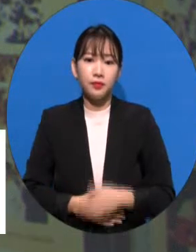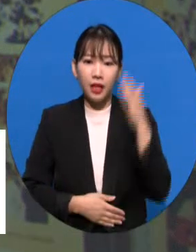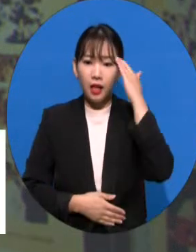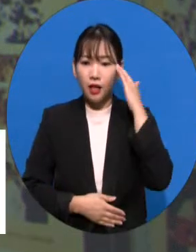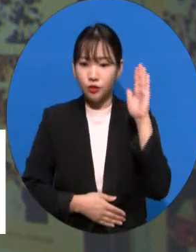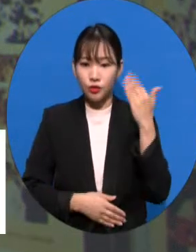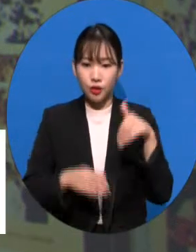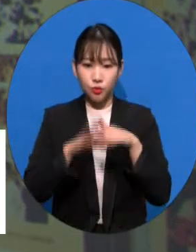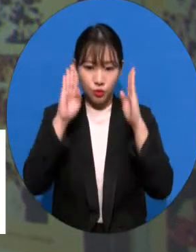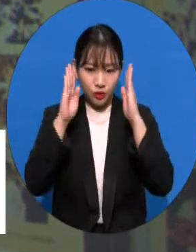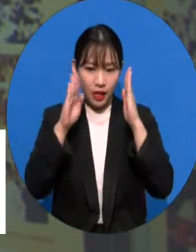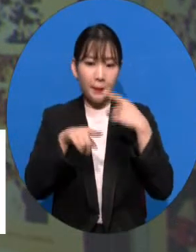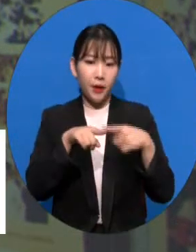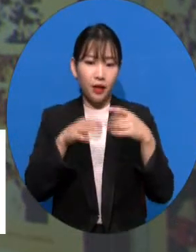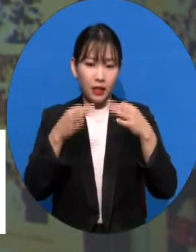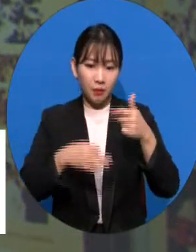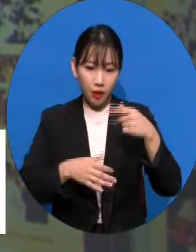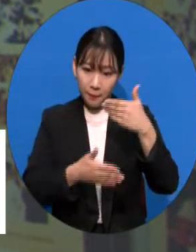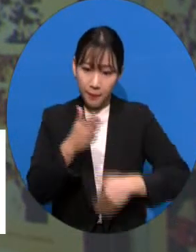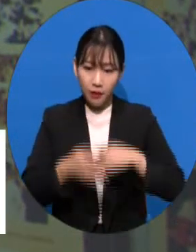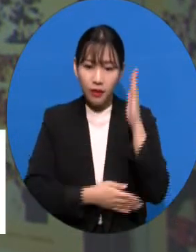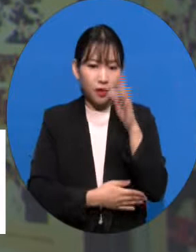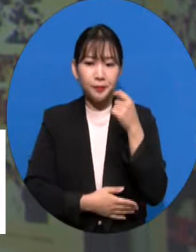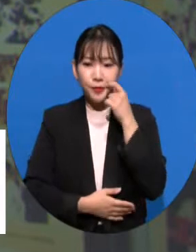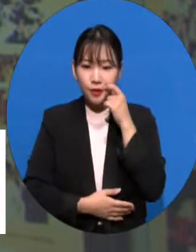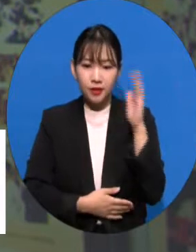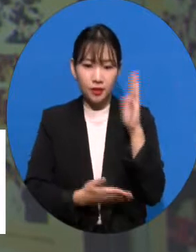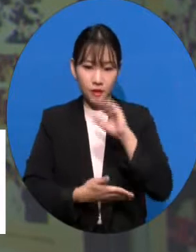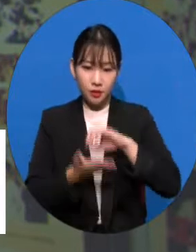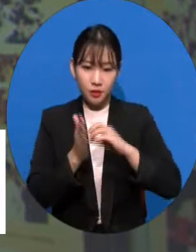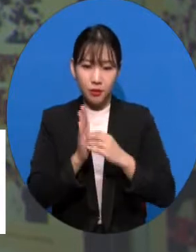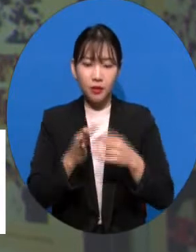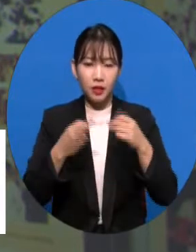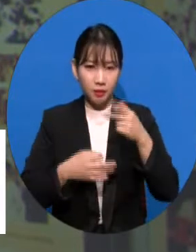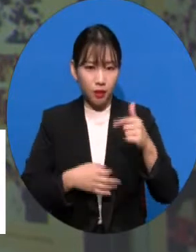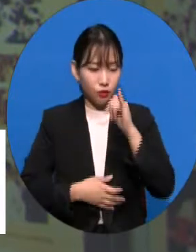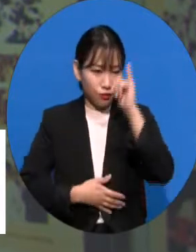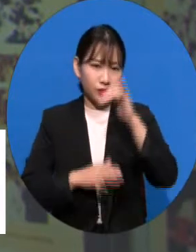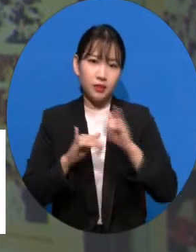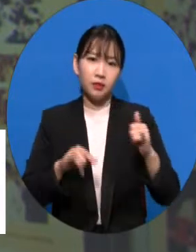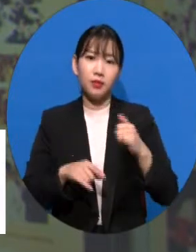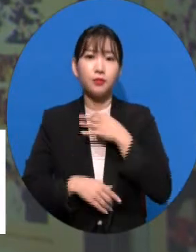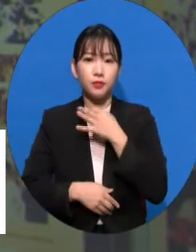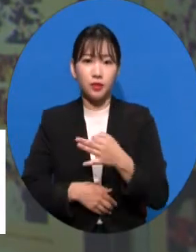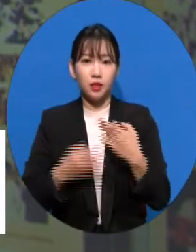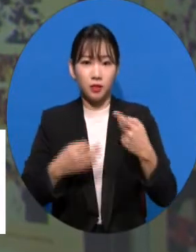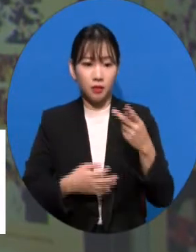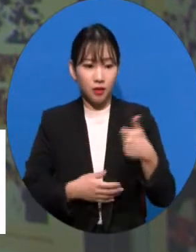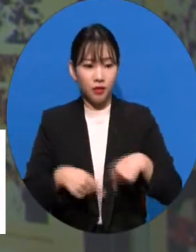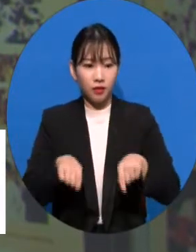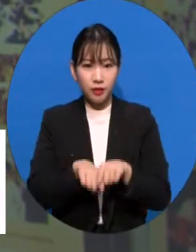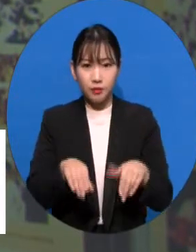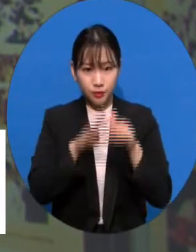한국 현대 문학 비평은 김연을 빼고 말할 수 없을 만큼 김연은 한국 비평의 거목으로 불립니다. 김연과 함께